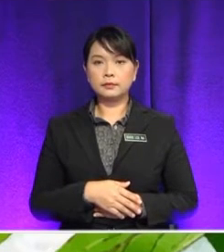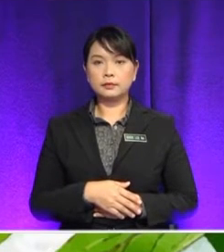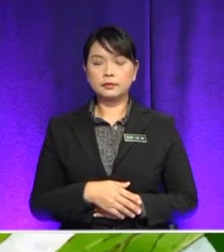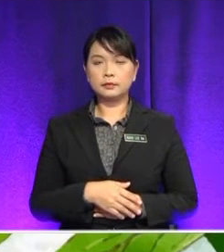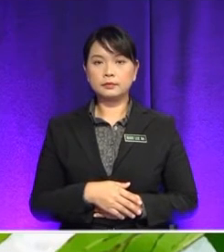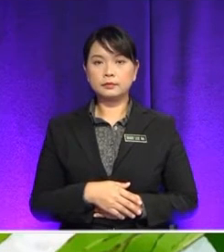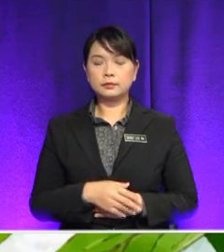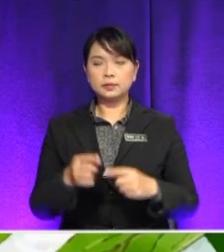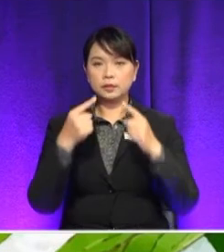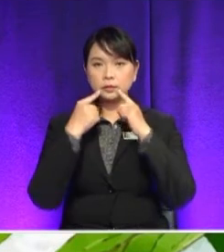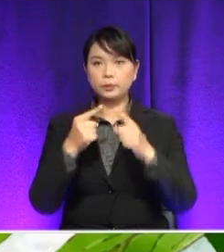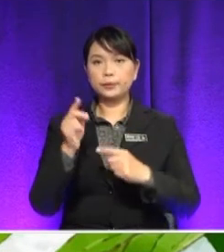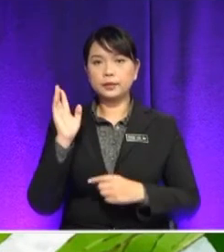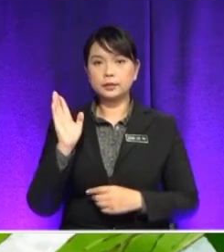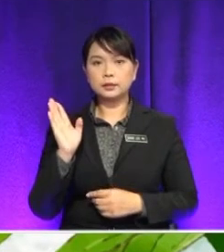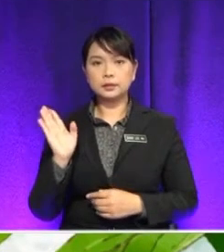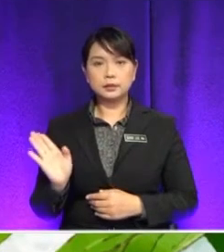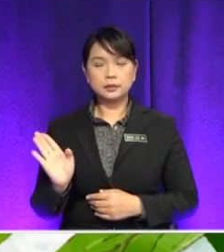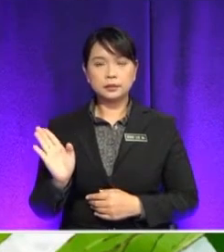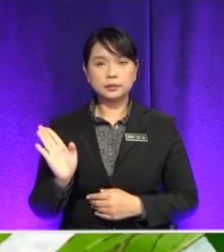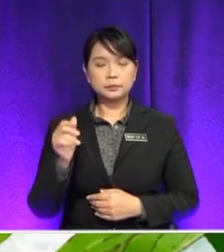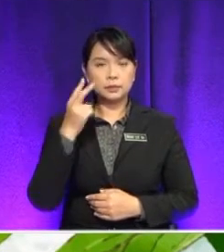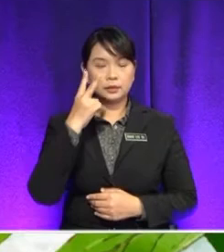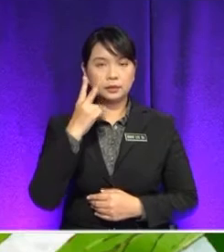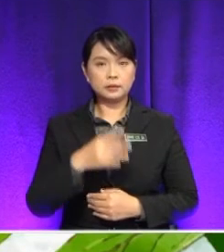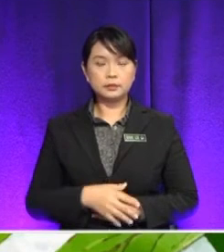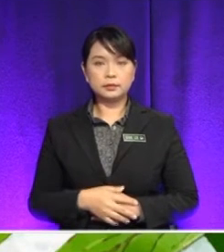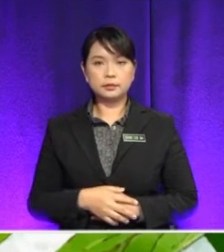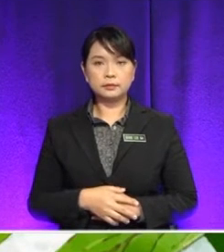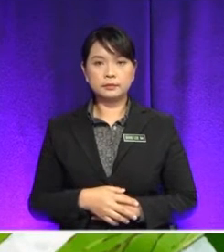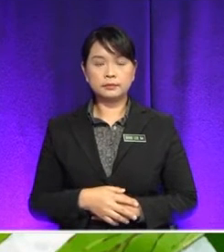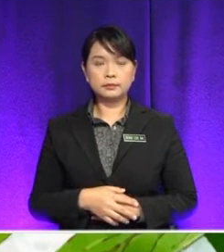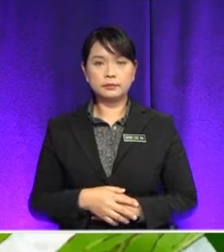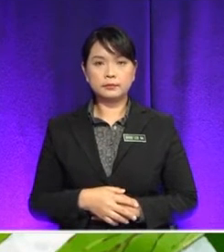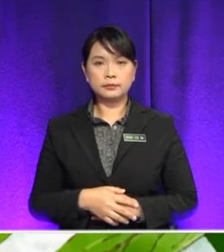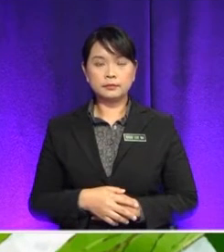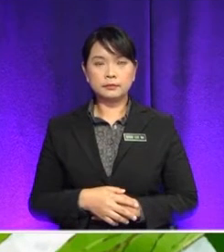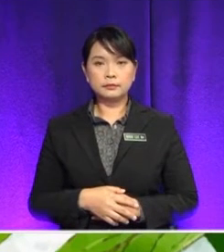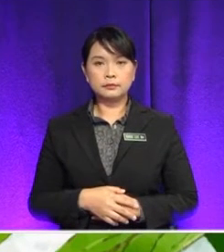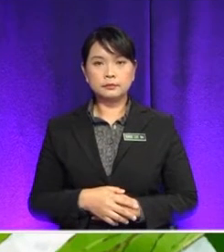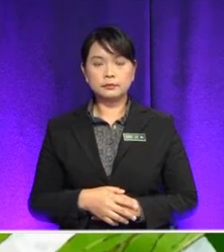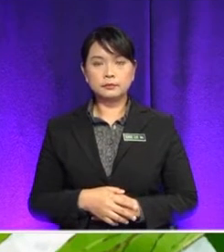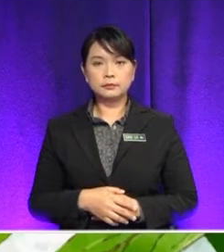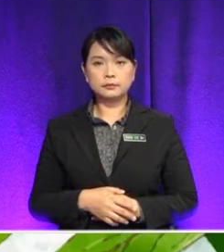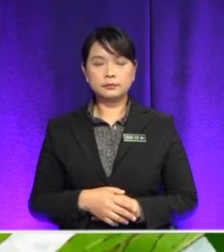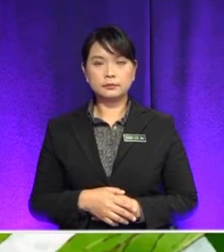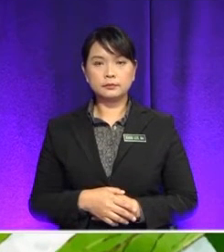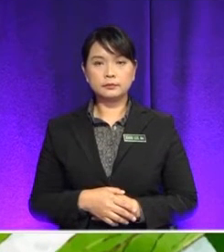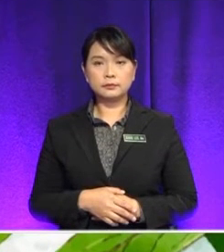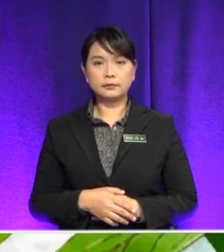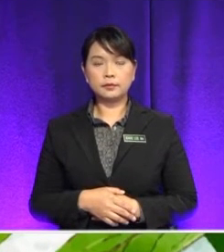Oke jawabannya kkmjm Canyon 11 b satu